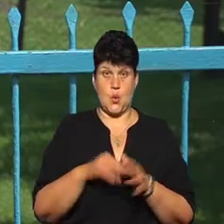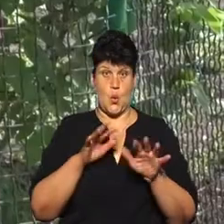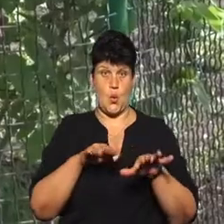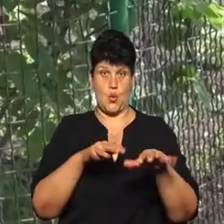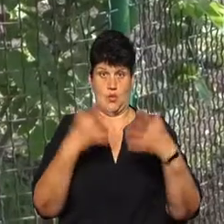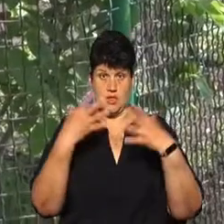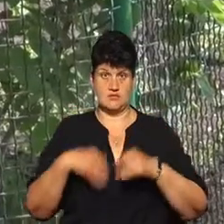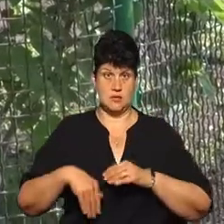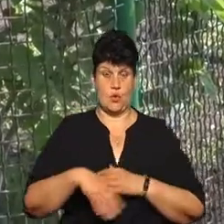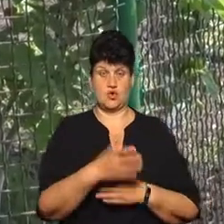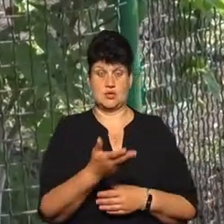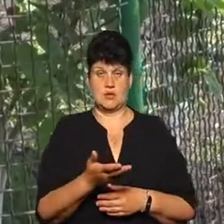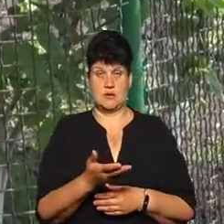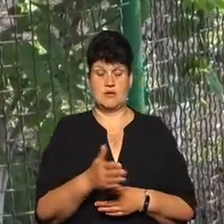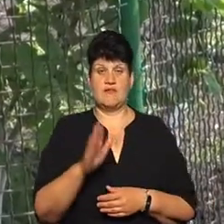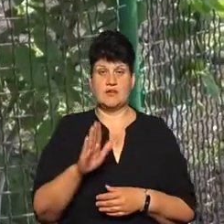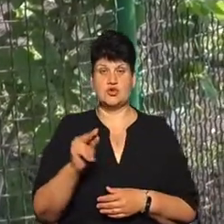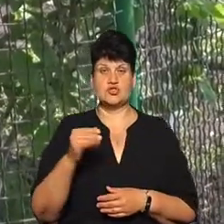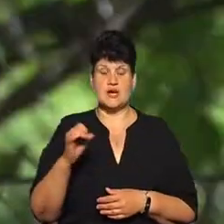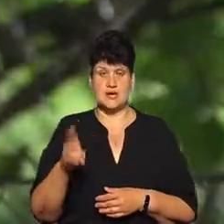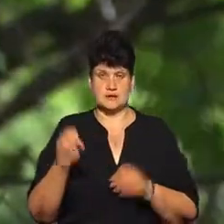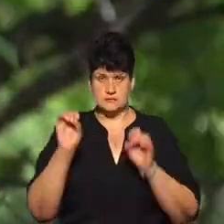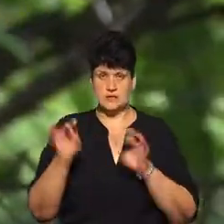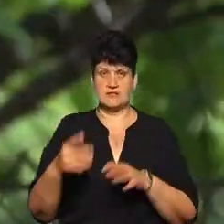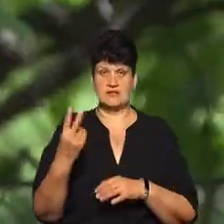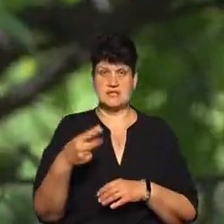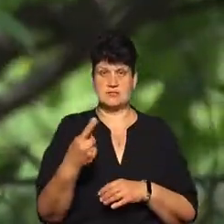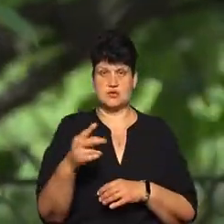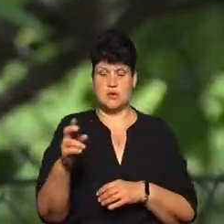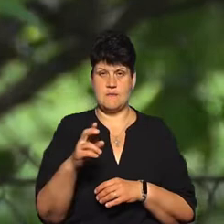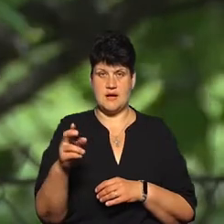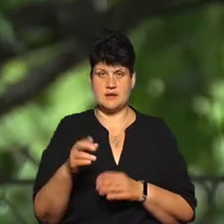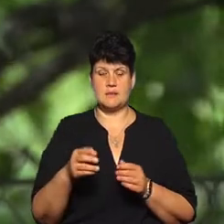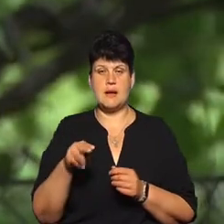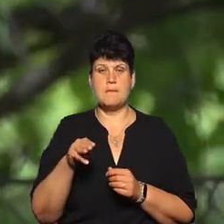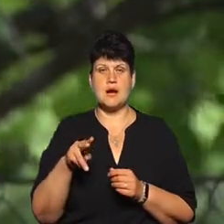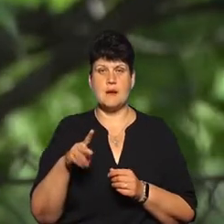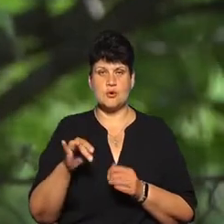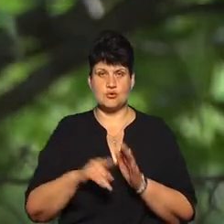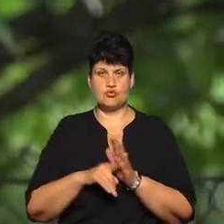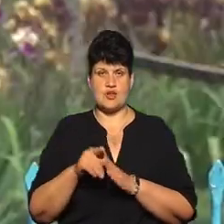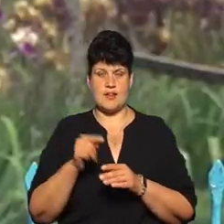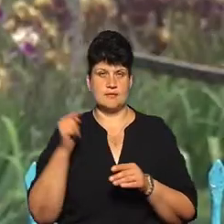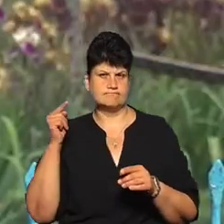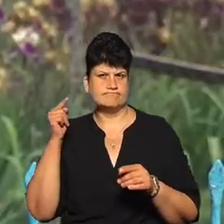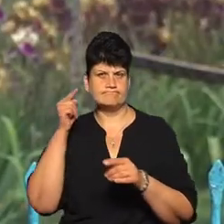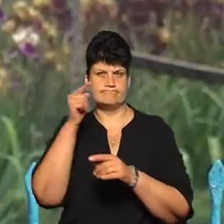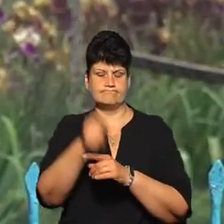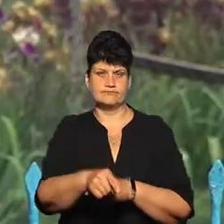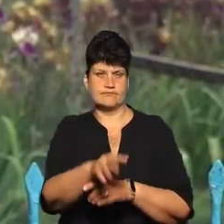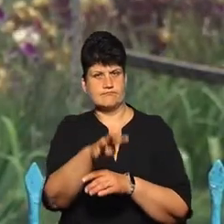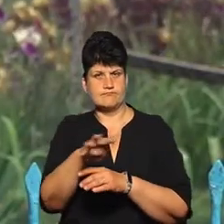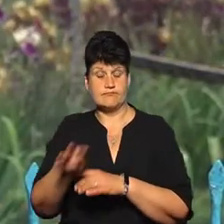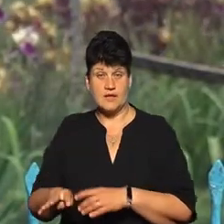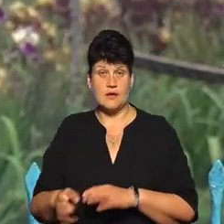прийшла. Віктор Чайка покинув дім 21 березня, коли над Приморським почали літати ракети. 8 годин ще